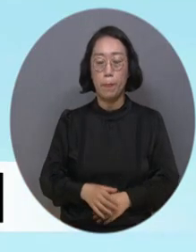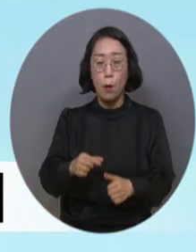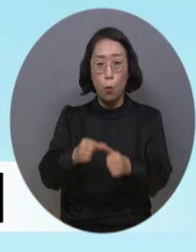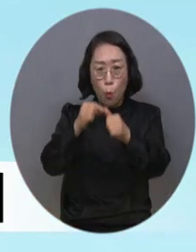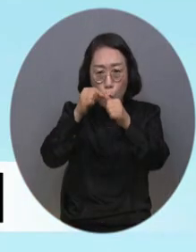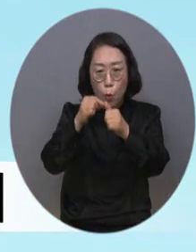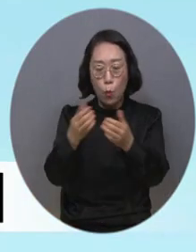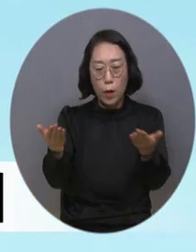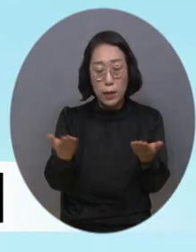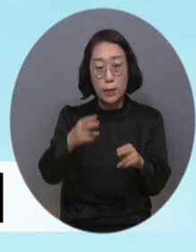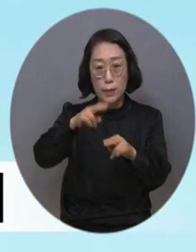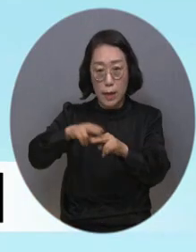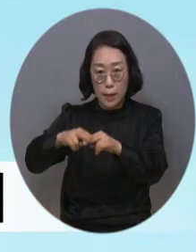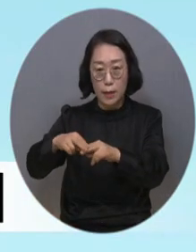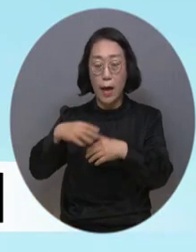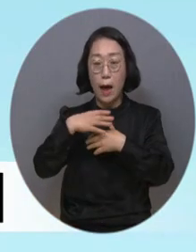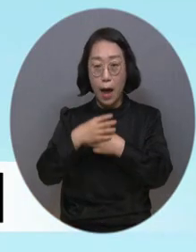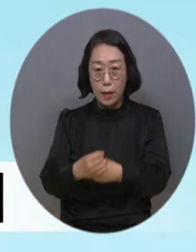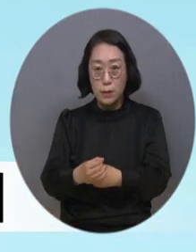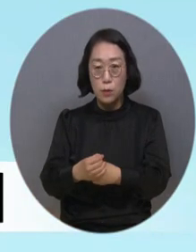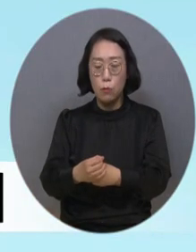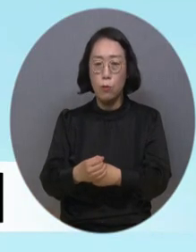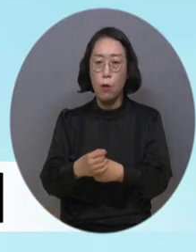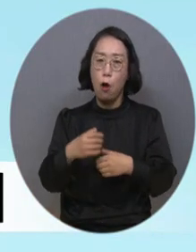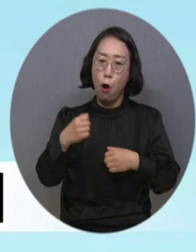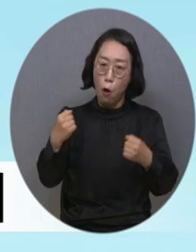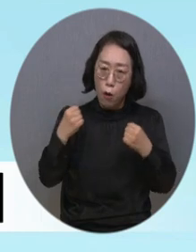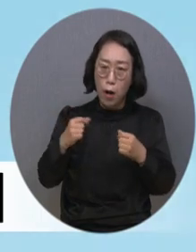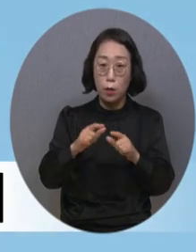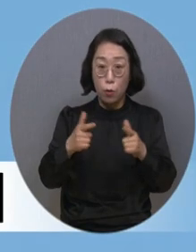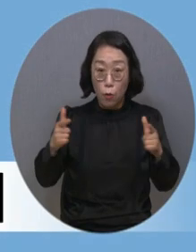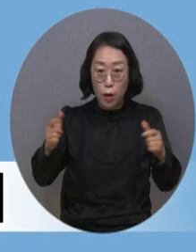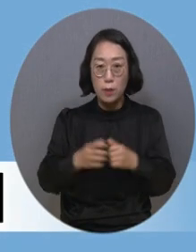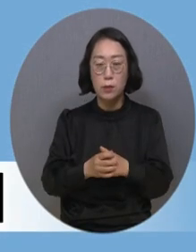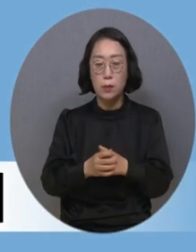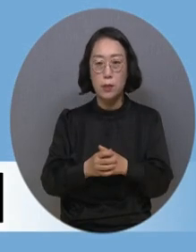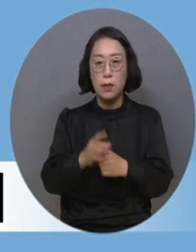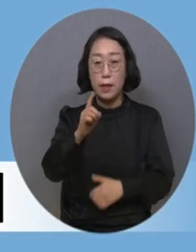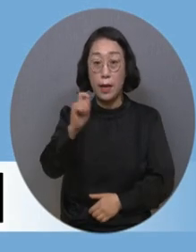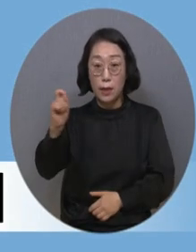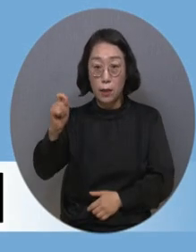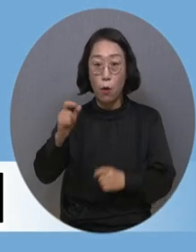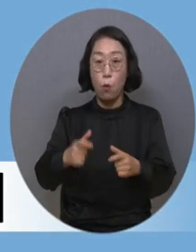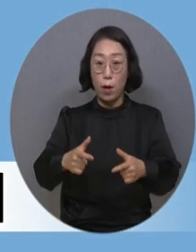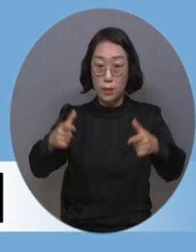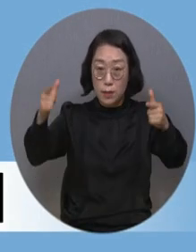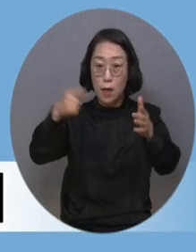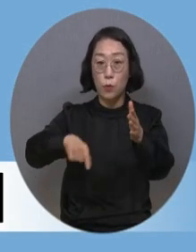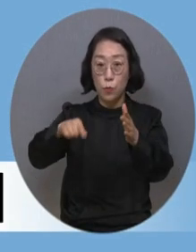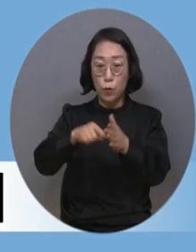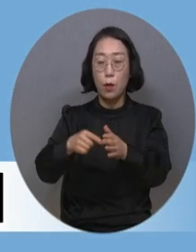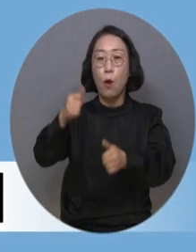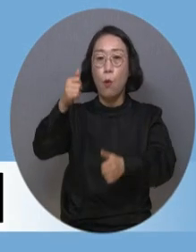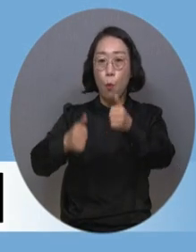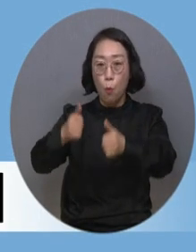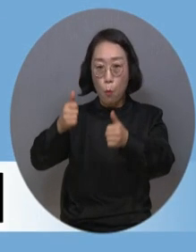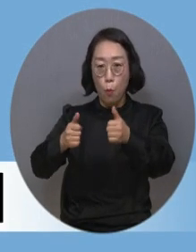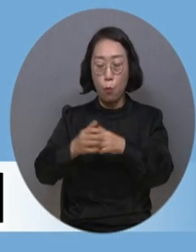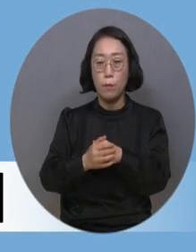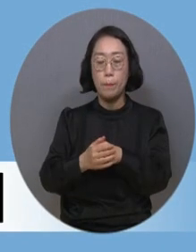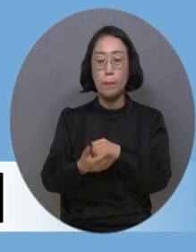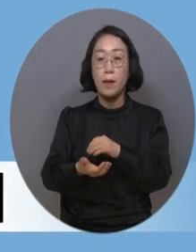고용노동 안전보건 장애인 고용분야 데이터 활용 확산과 경제활성화 등을 위해 마련된 이번 공모전은